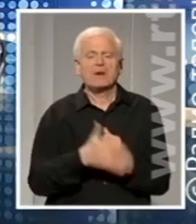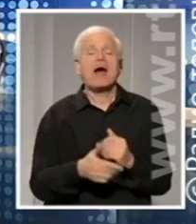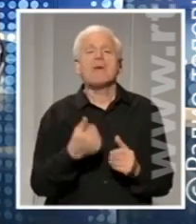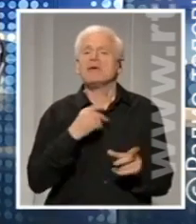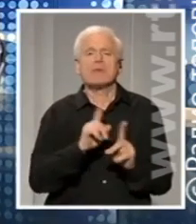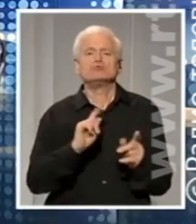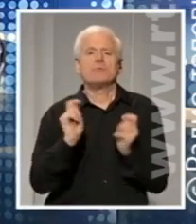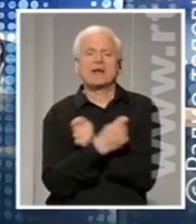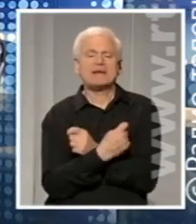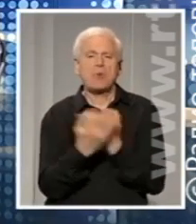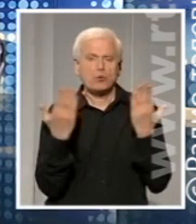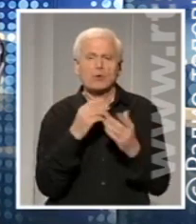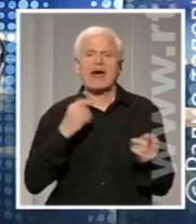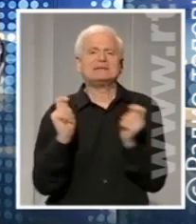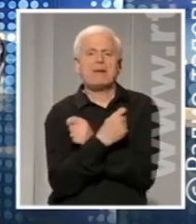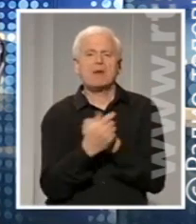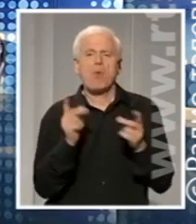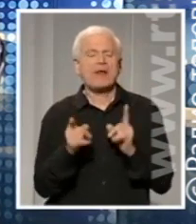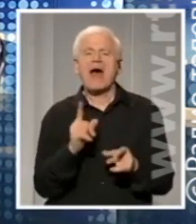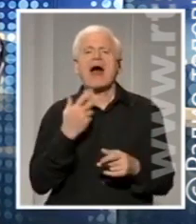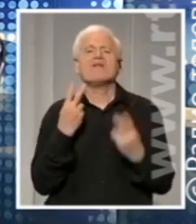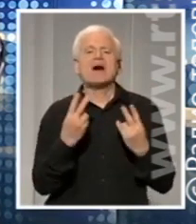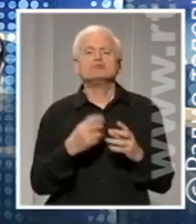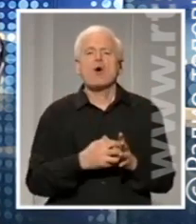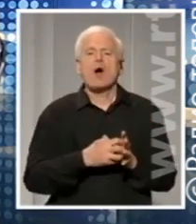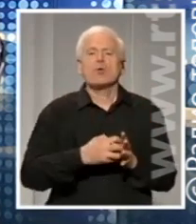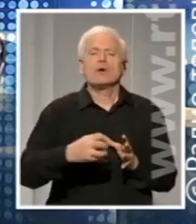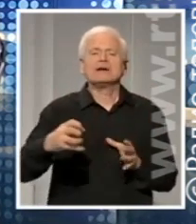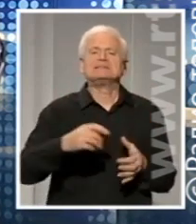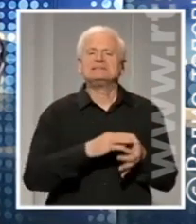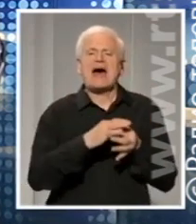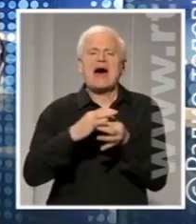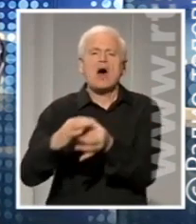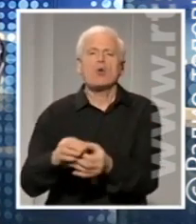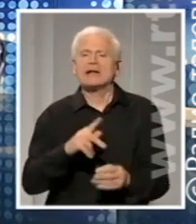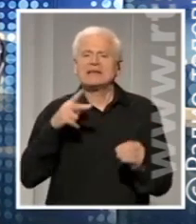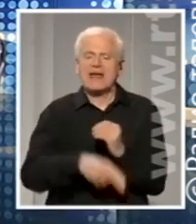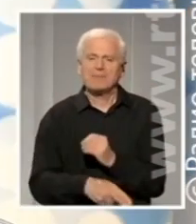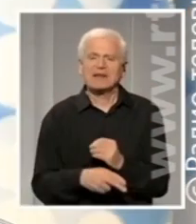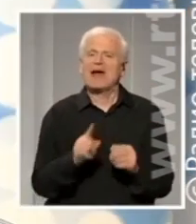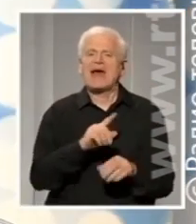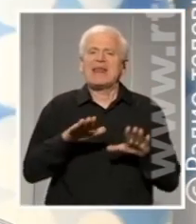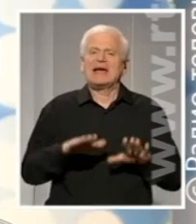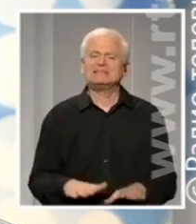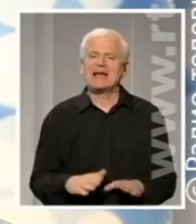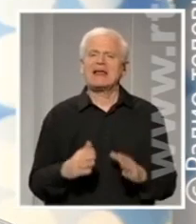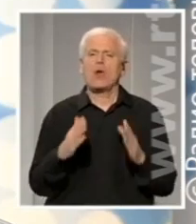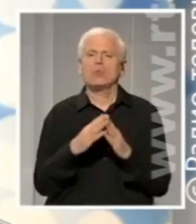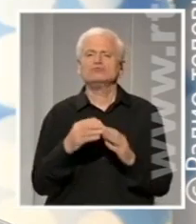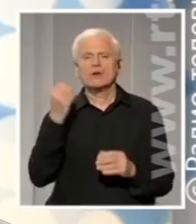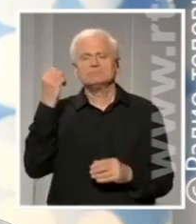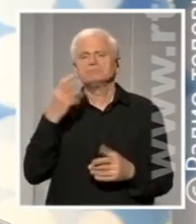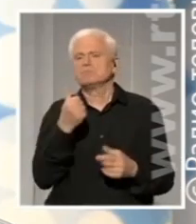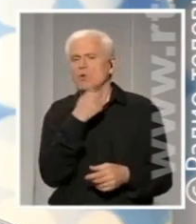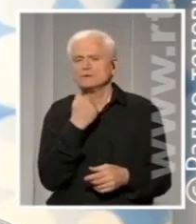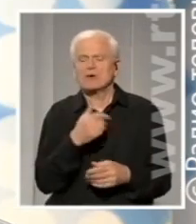zamenimo nastavnika, niti to pokušavamo. Važno je da se održi kontinuitet, da deca kod kuće ne sede slobodna, da nemaju šta da rade, da